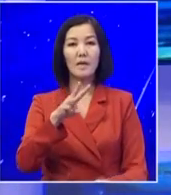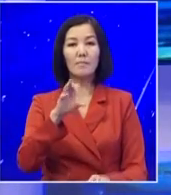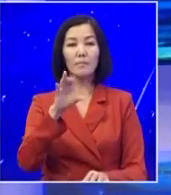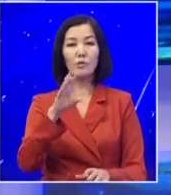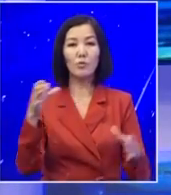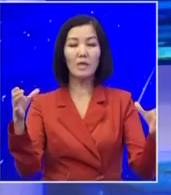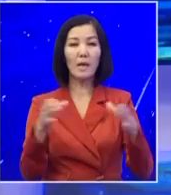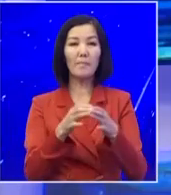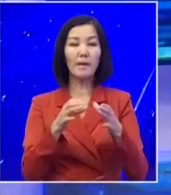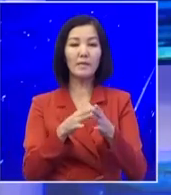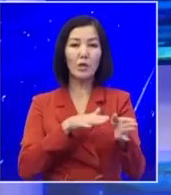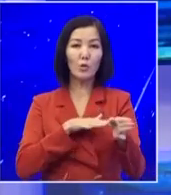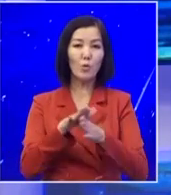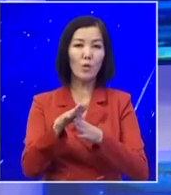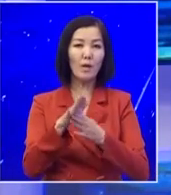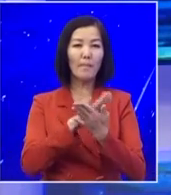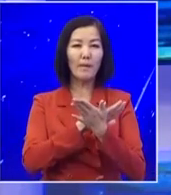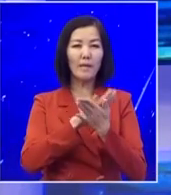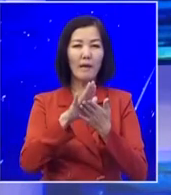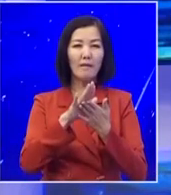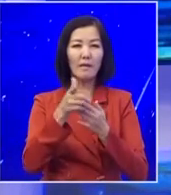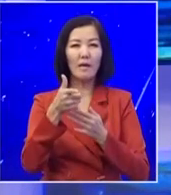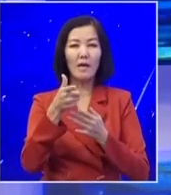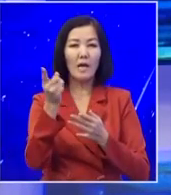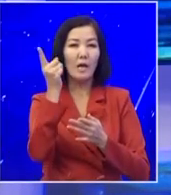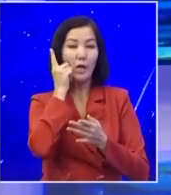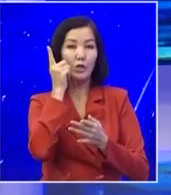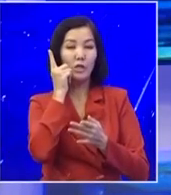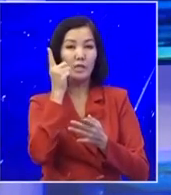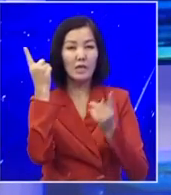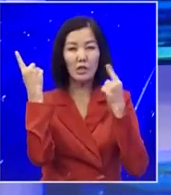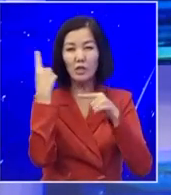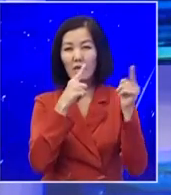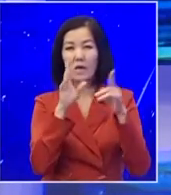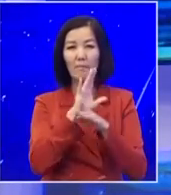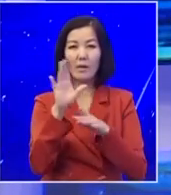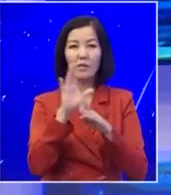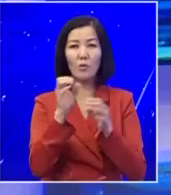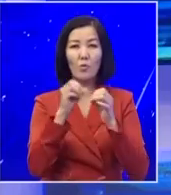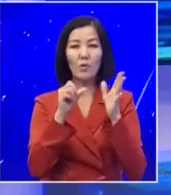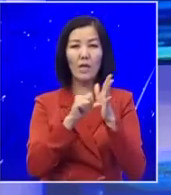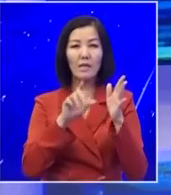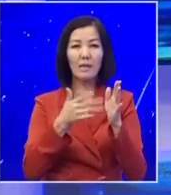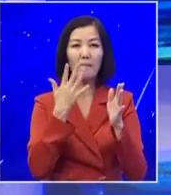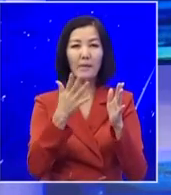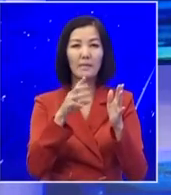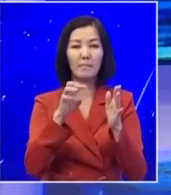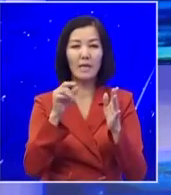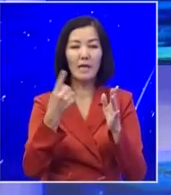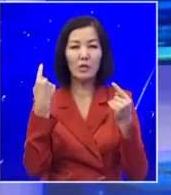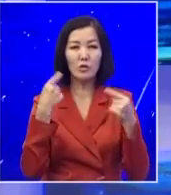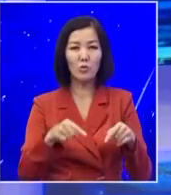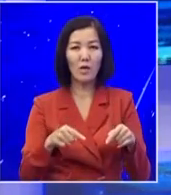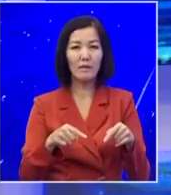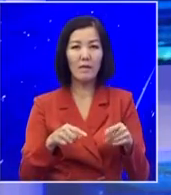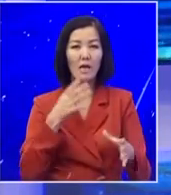Samsung компаниясы толығымен мөлдір экранды гаджеттер шығармақшы. Илон Маск бір сәтте 16,5 миллиард доллар жоғалтты. Осы және өзге